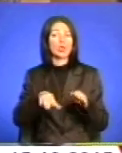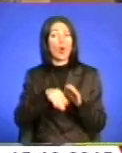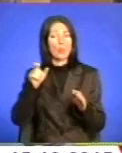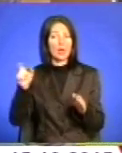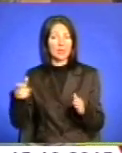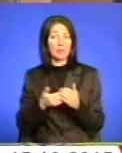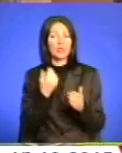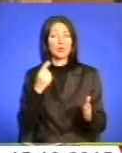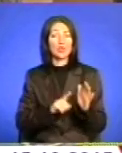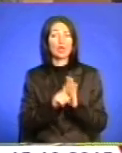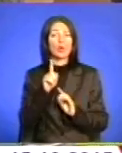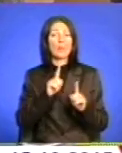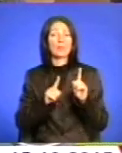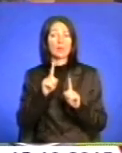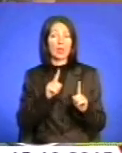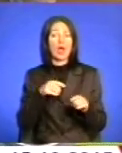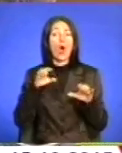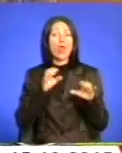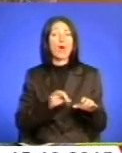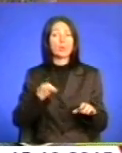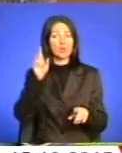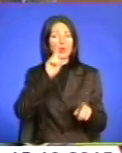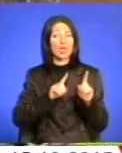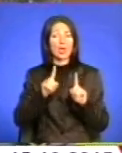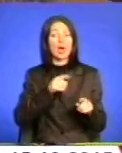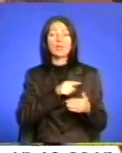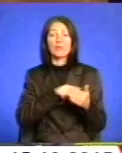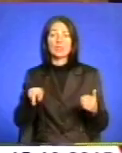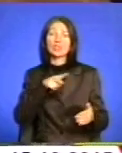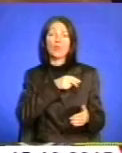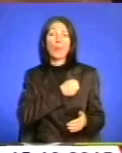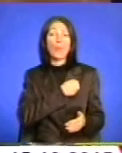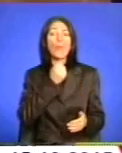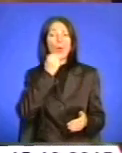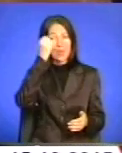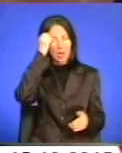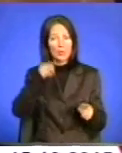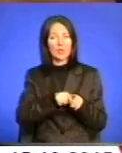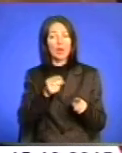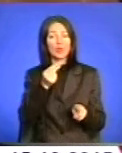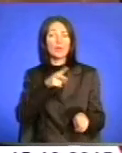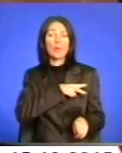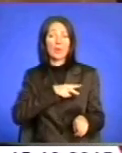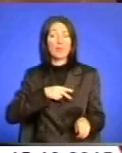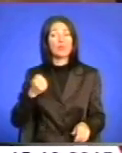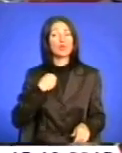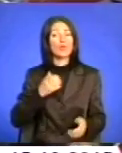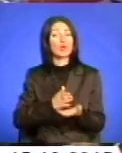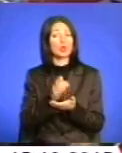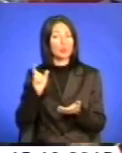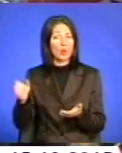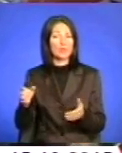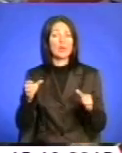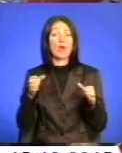початком пленарного засідання голова обласної ради відзначив подяками та грошовими преміями військовослужбовців, бійців